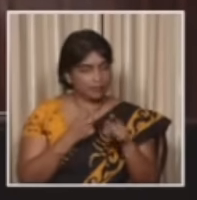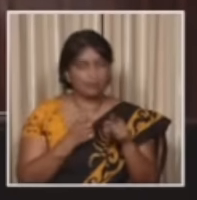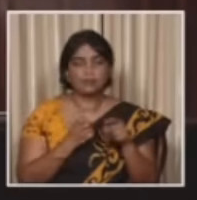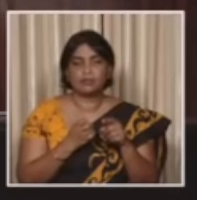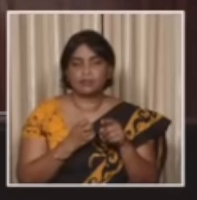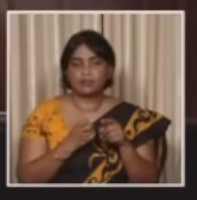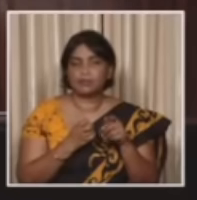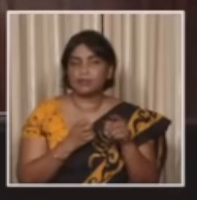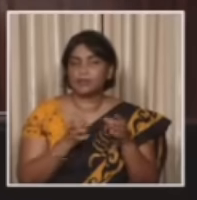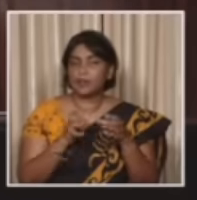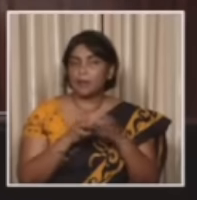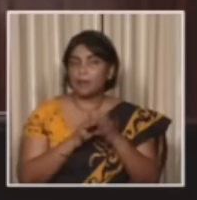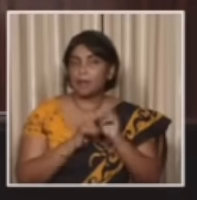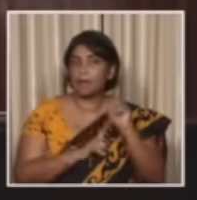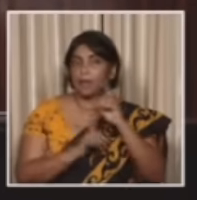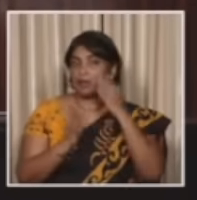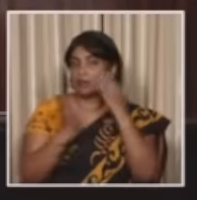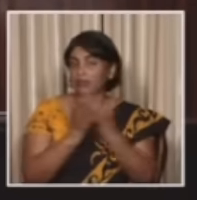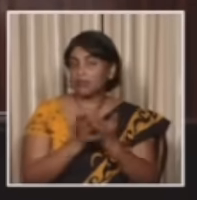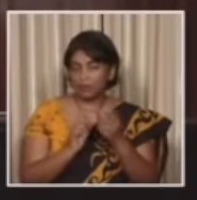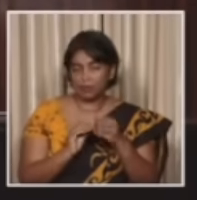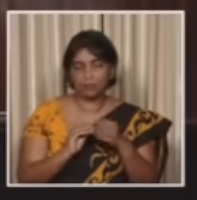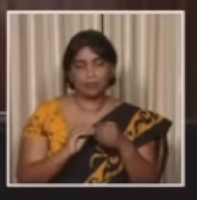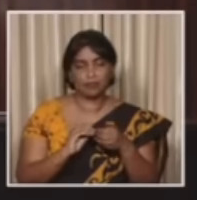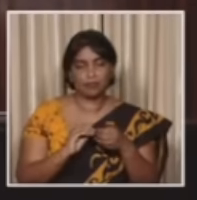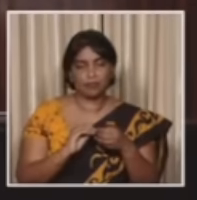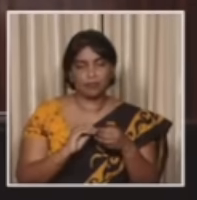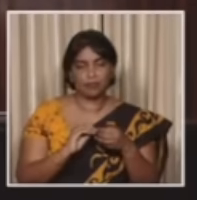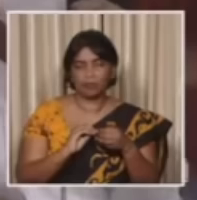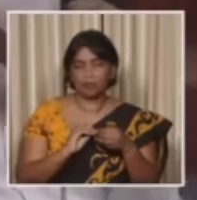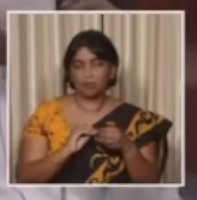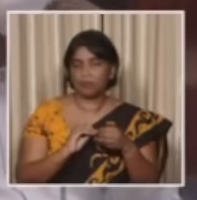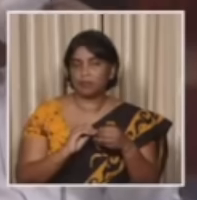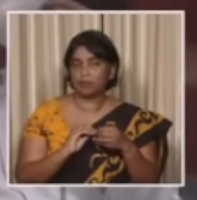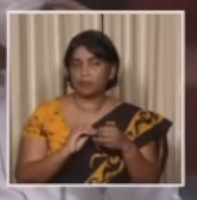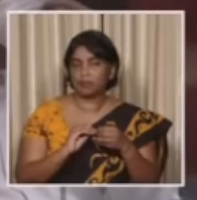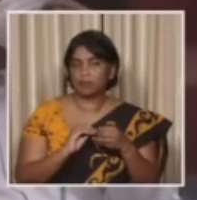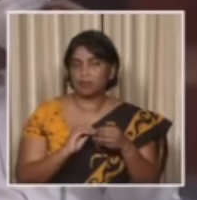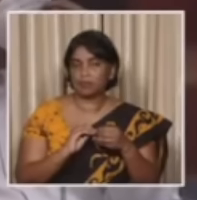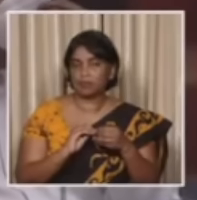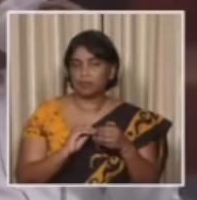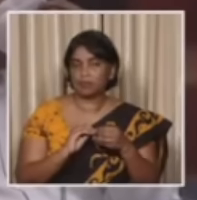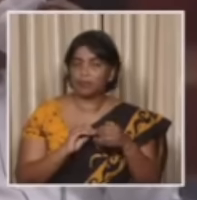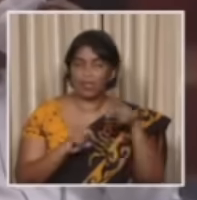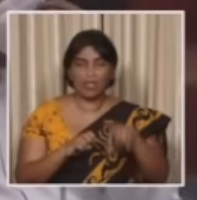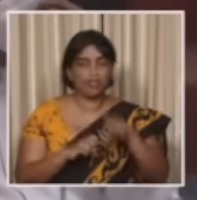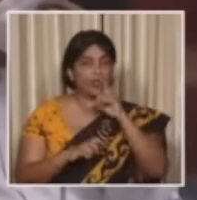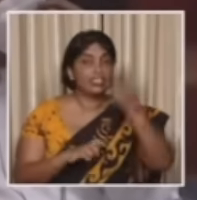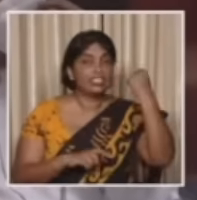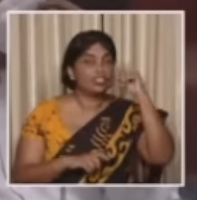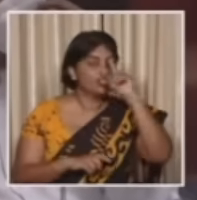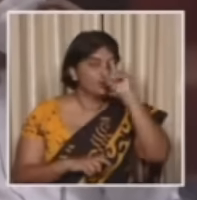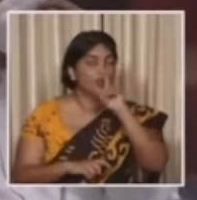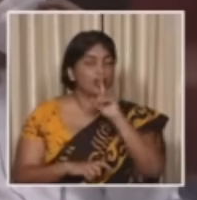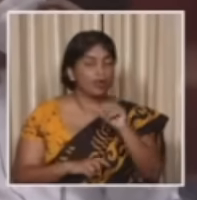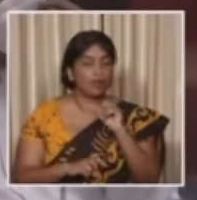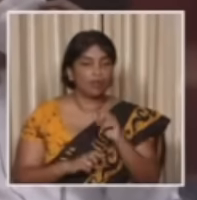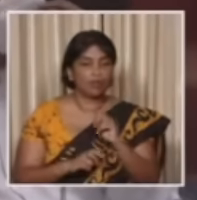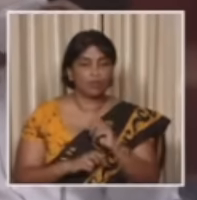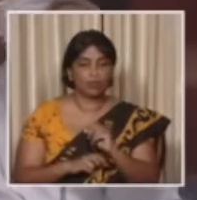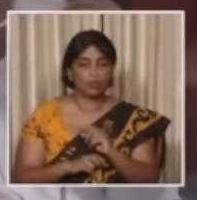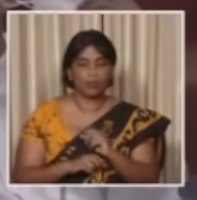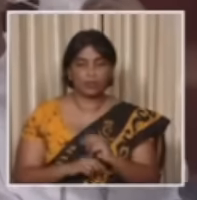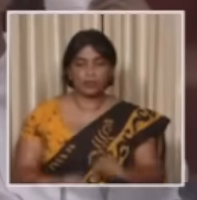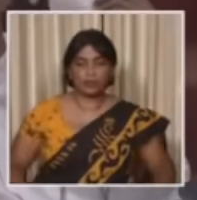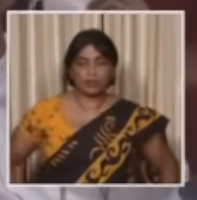මෙතුමා කිව්වා පාර්ලිමේන්තුවට ඉදිරිපත් කෙරුවේ නැහැ කියලා අද කිව්වනේ දැන් එදා මොකද්ද කිව්වේ ගිය සතියේ පොඩ්ඩක් ආගෙන